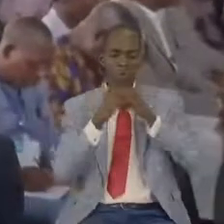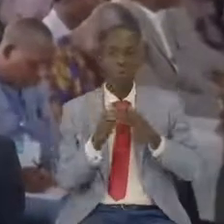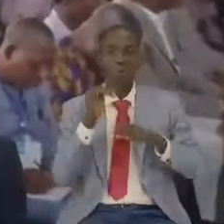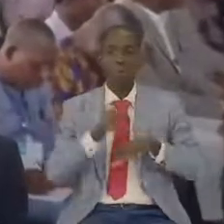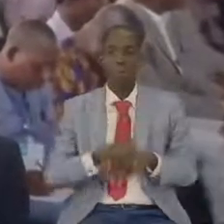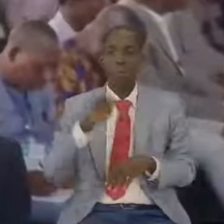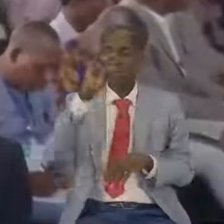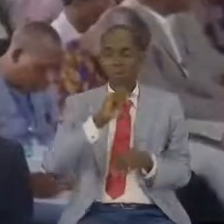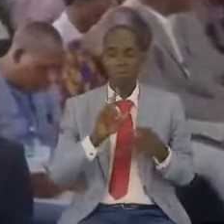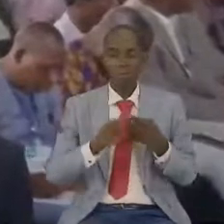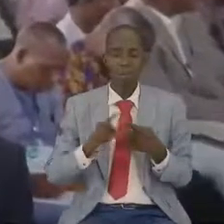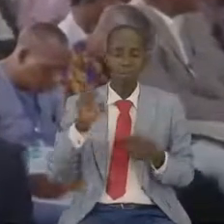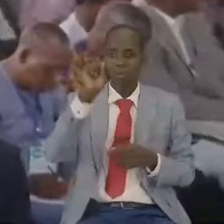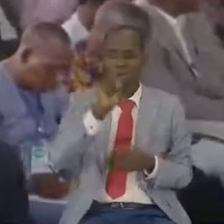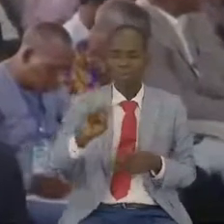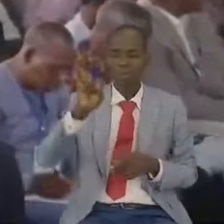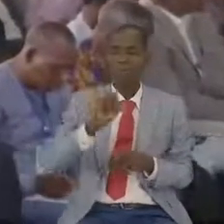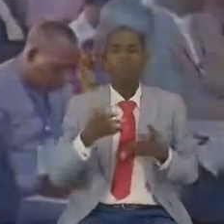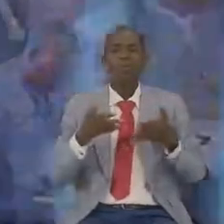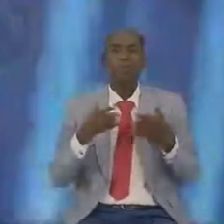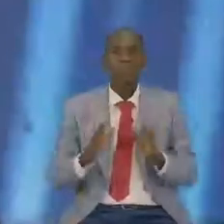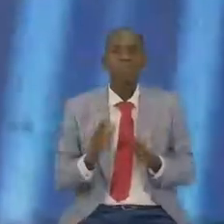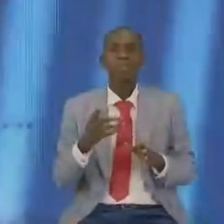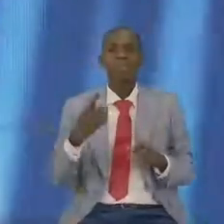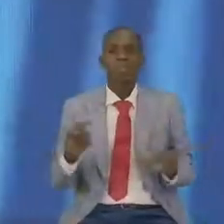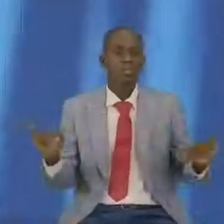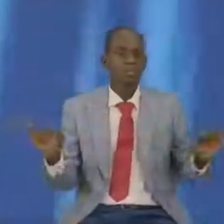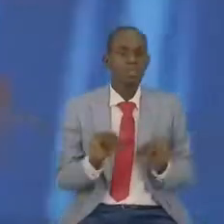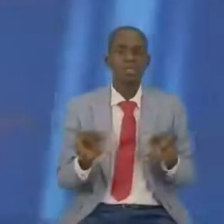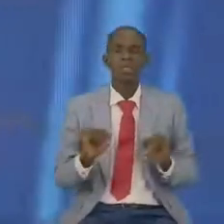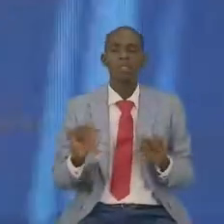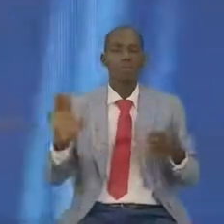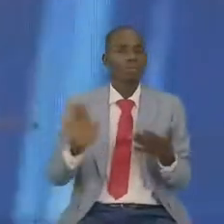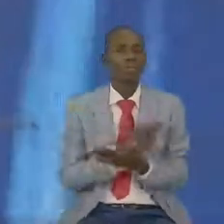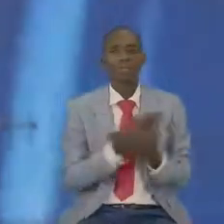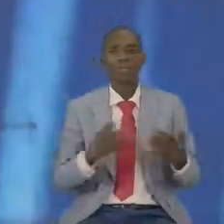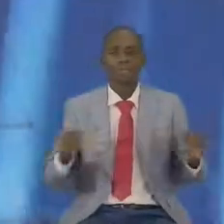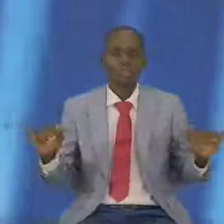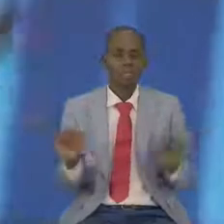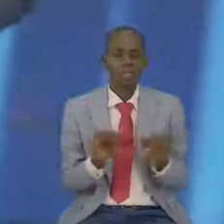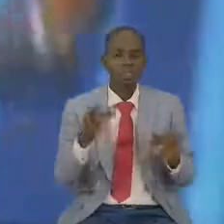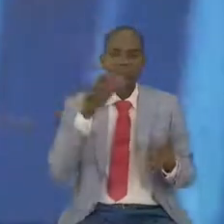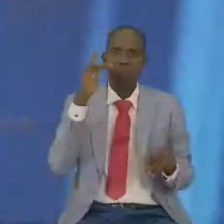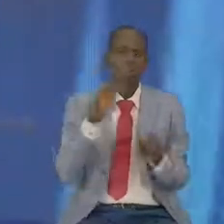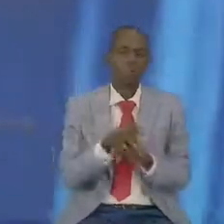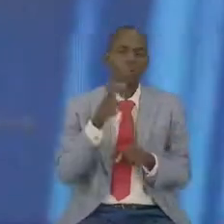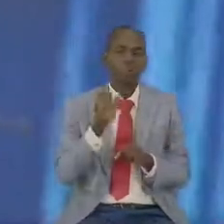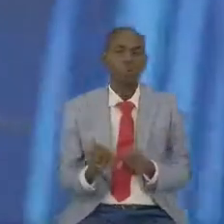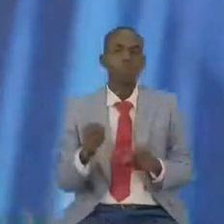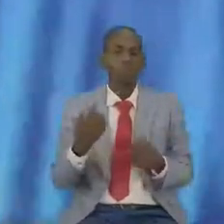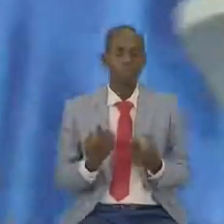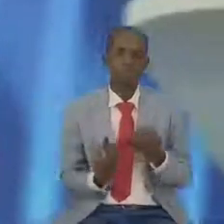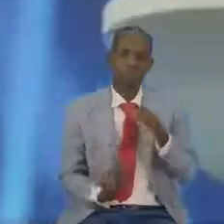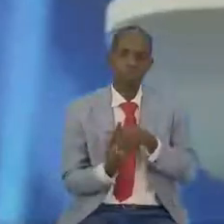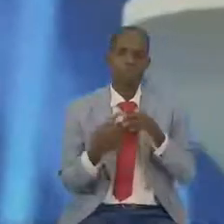lundi jusqu'au samedi, que les mêmes chants, que les mêmes promesses sonne et